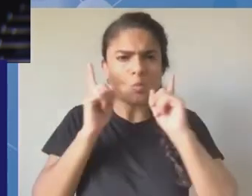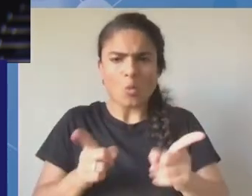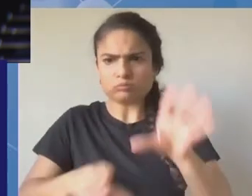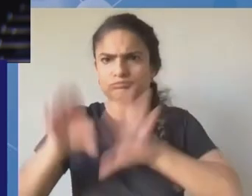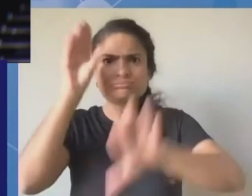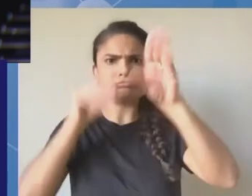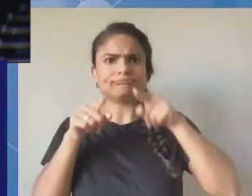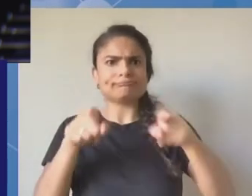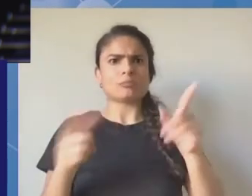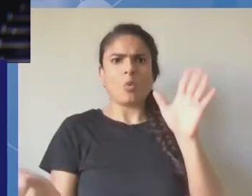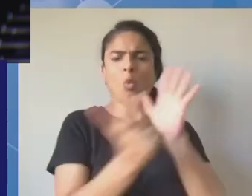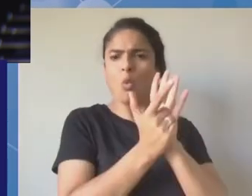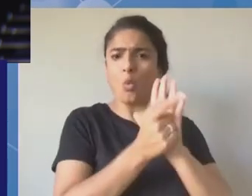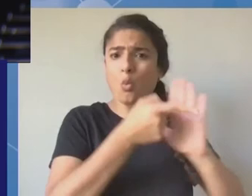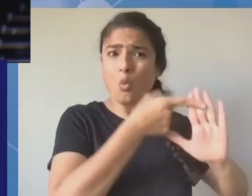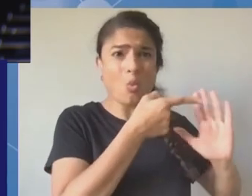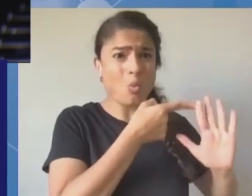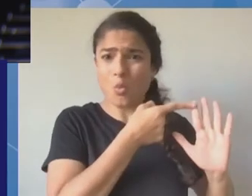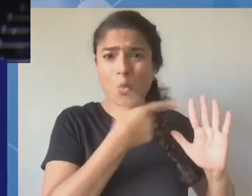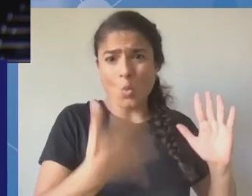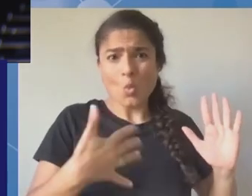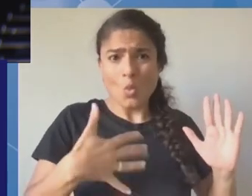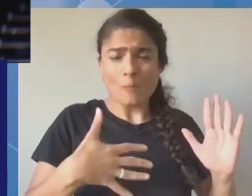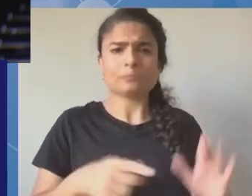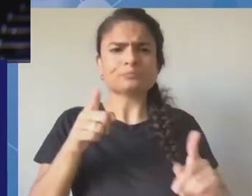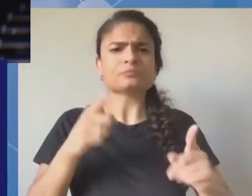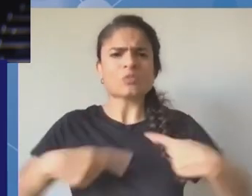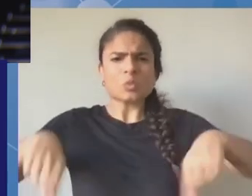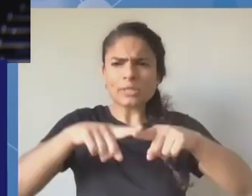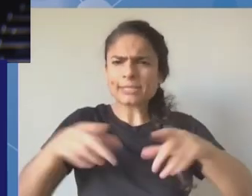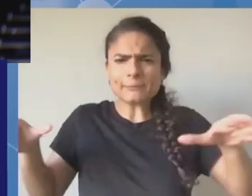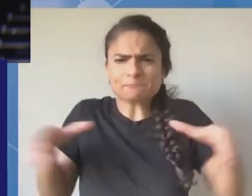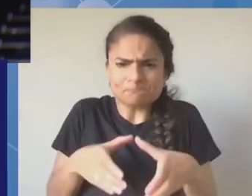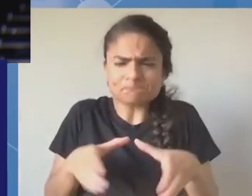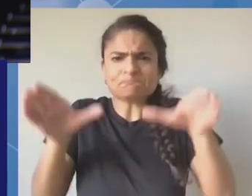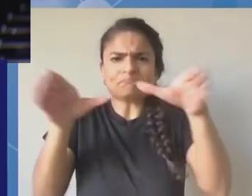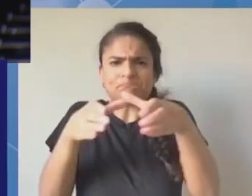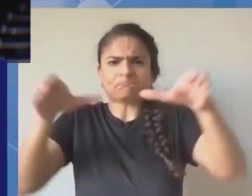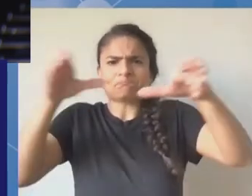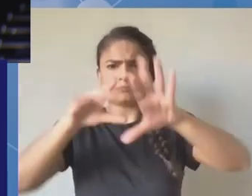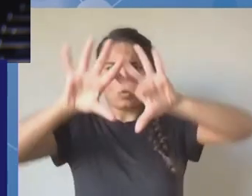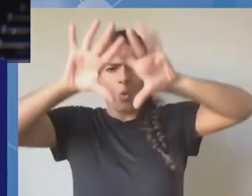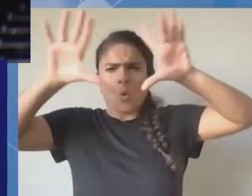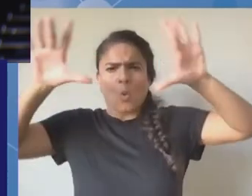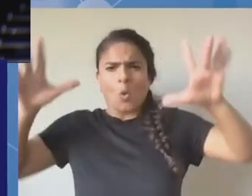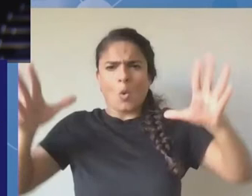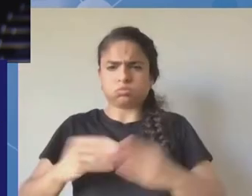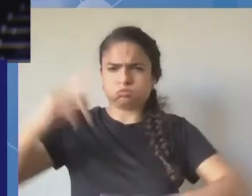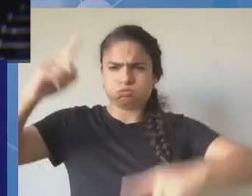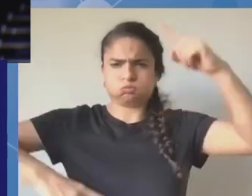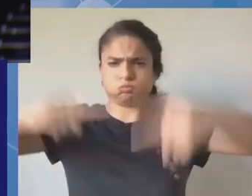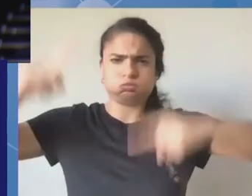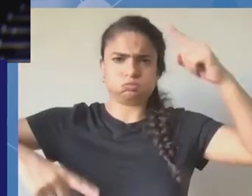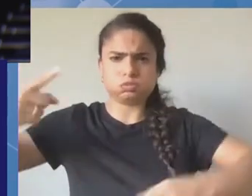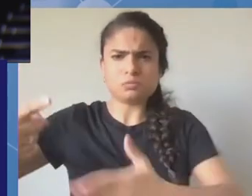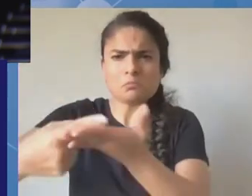法律法规，我们就需要有更多的一些努力做在法